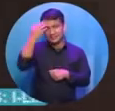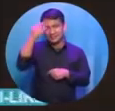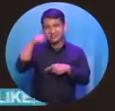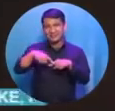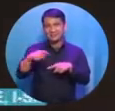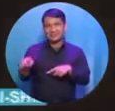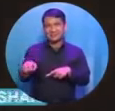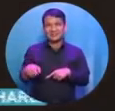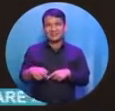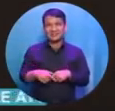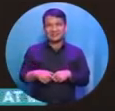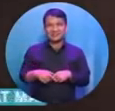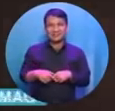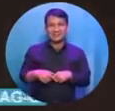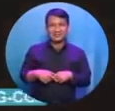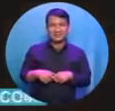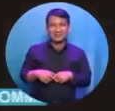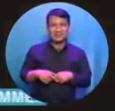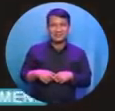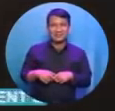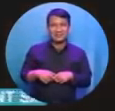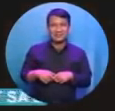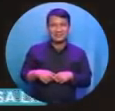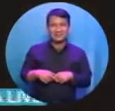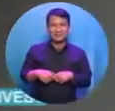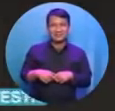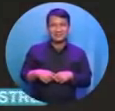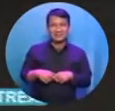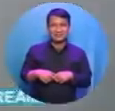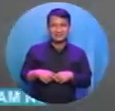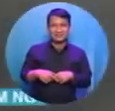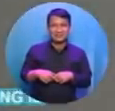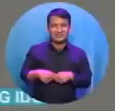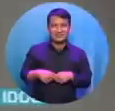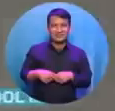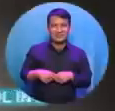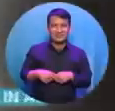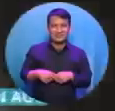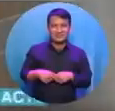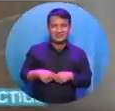dyan, eh. Tapos taruhin mo na. Oy, nandiyan naman yung mga ano, kakausapin natin.